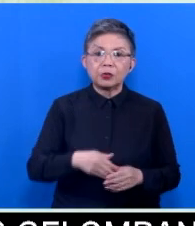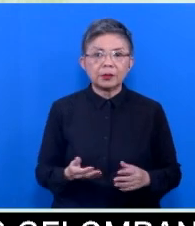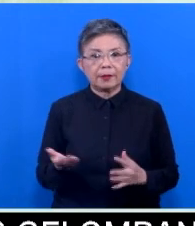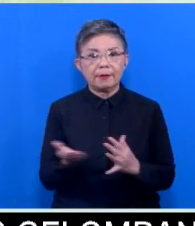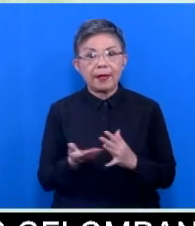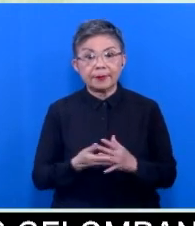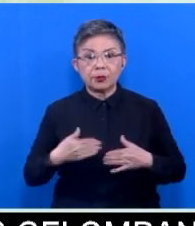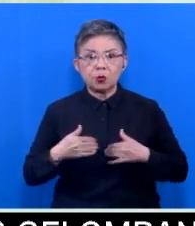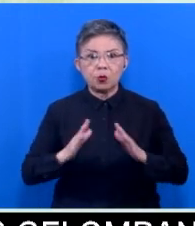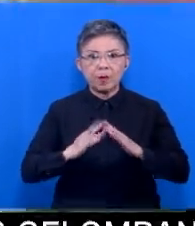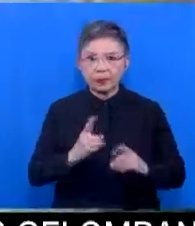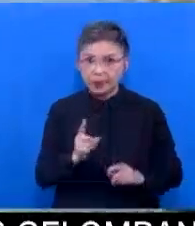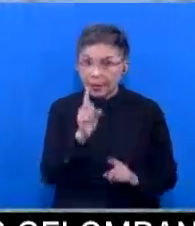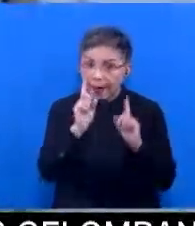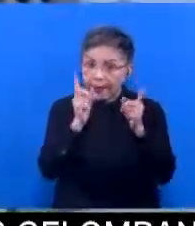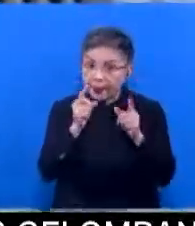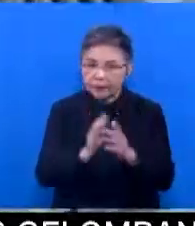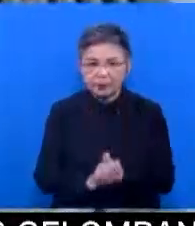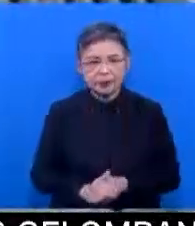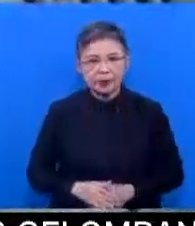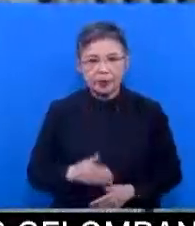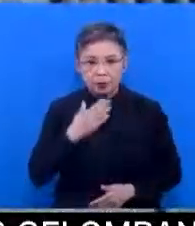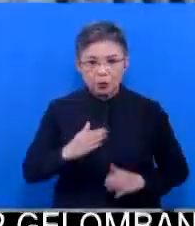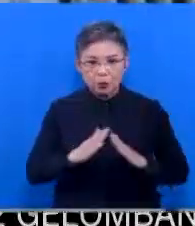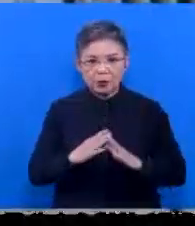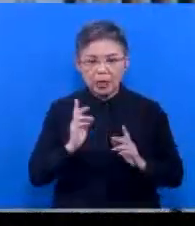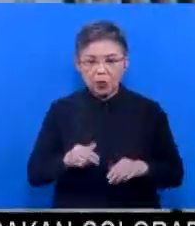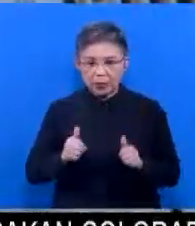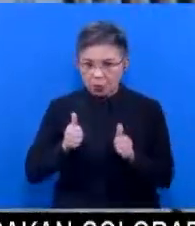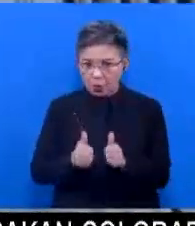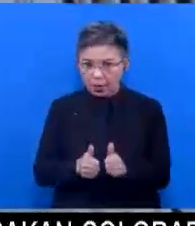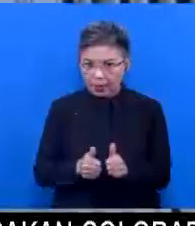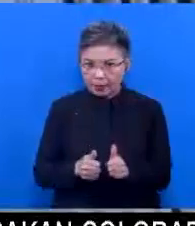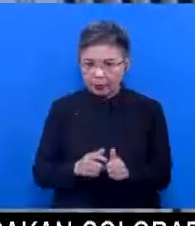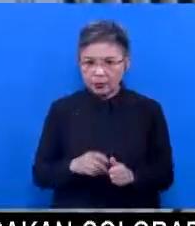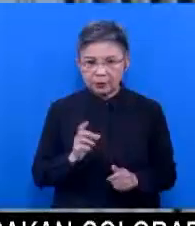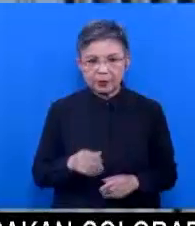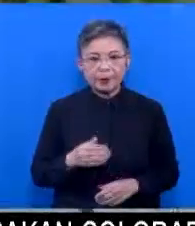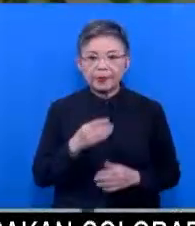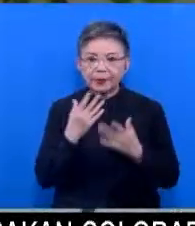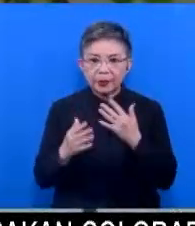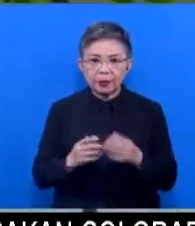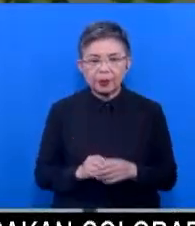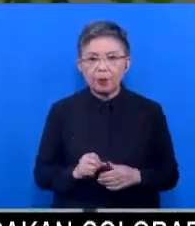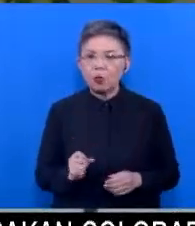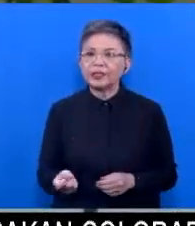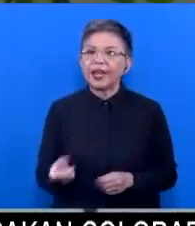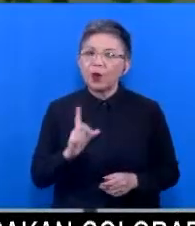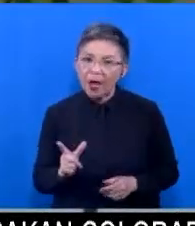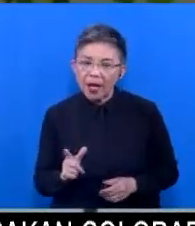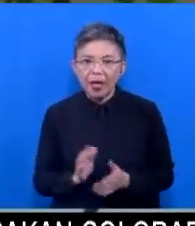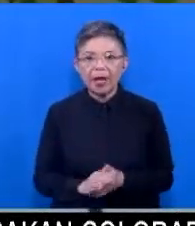yang dimiliki. Pemilik properti sebaiknya mendampingi orang lain yang hendak menyewa atau membeli rumah saat